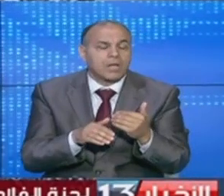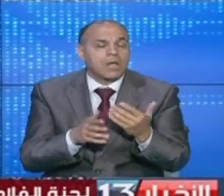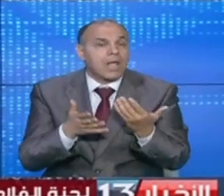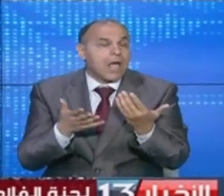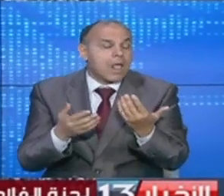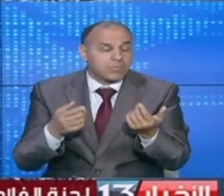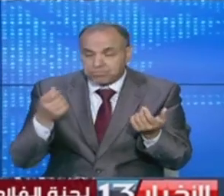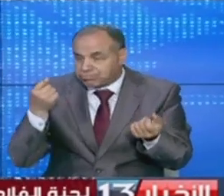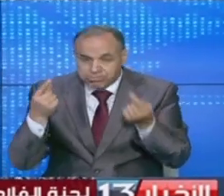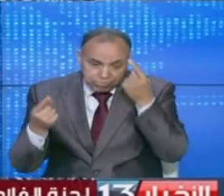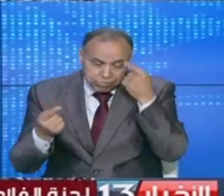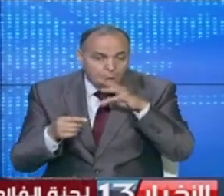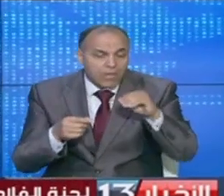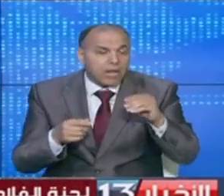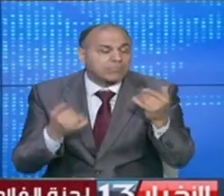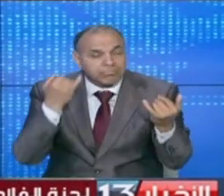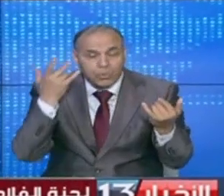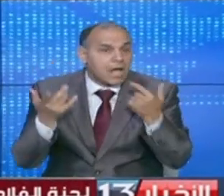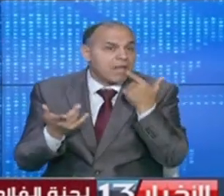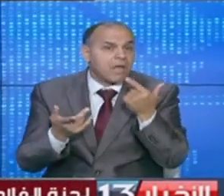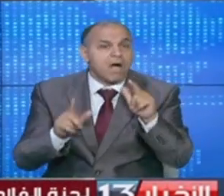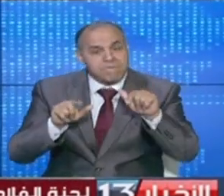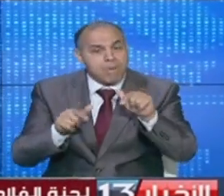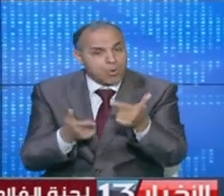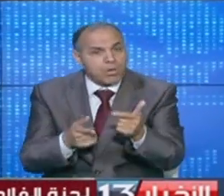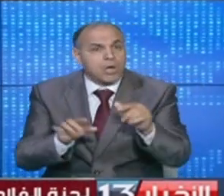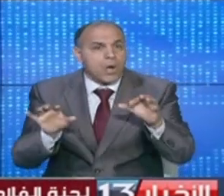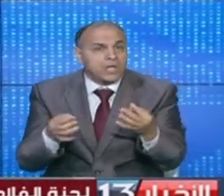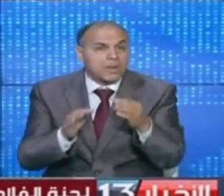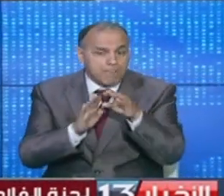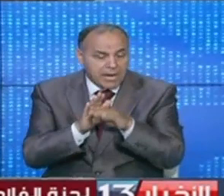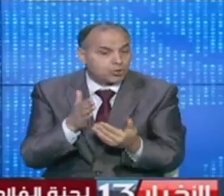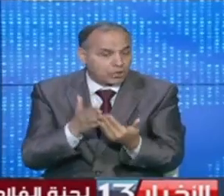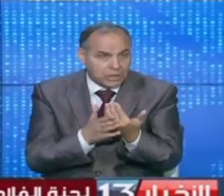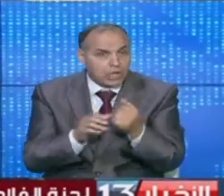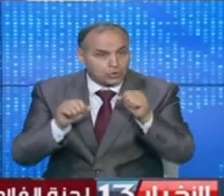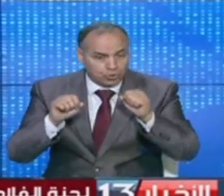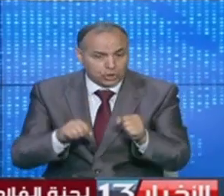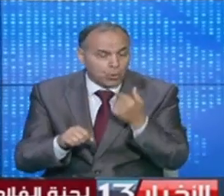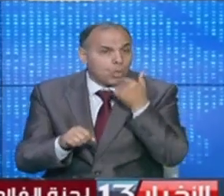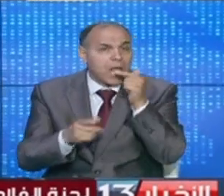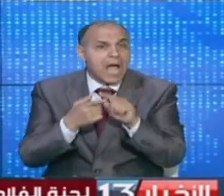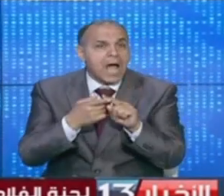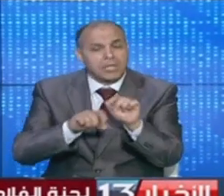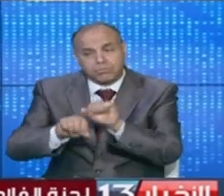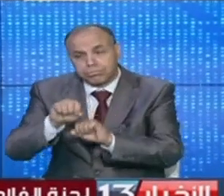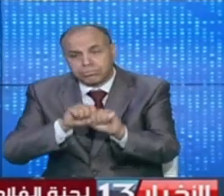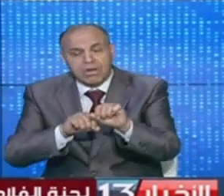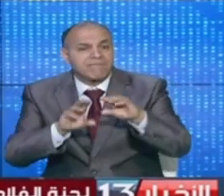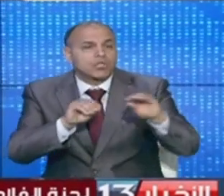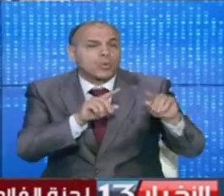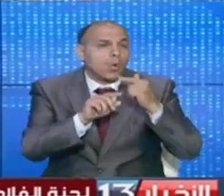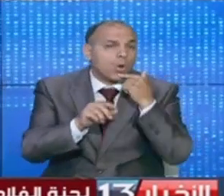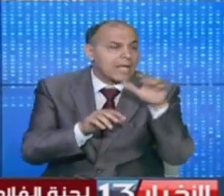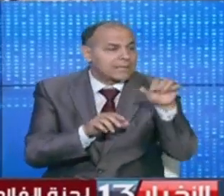المضاربه في اسعار الخضر والغلال وفره الانتاج وايجاد اليات جديده تمكن من حسن التصرف في الاسواق مع